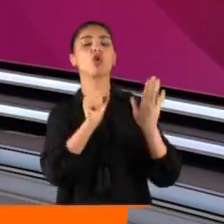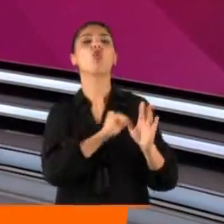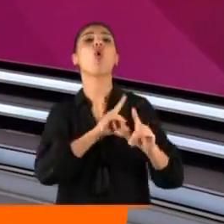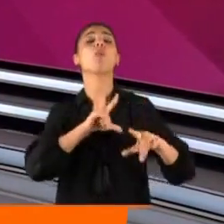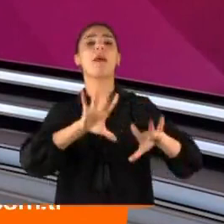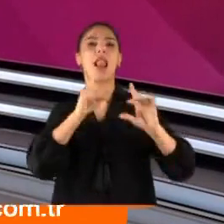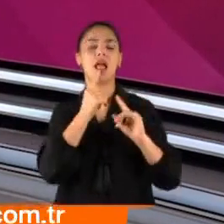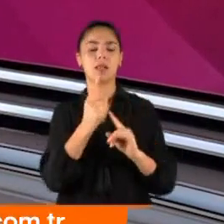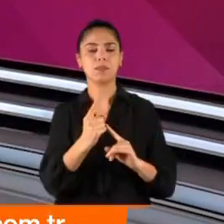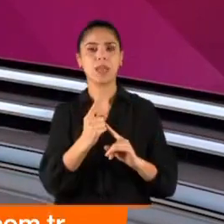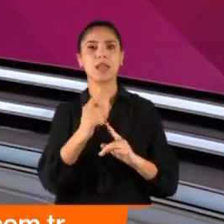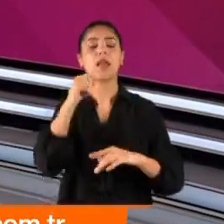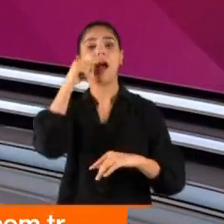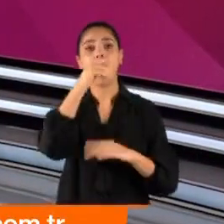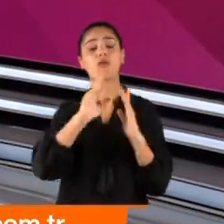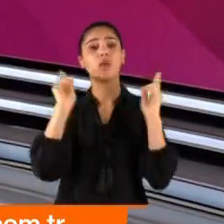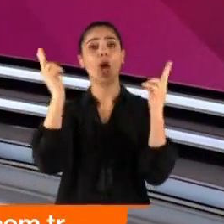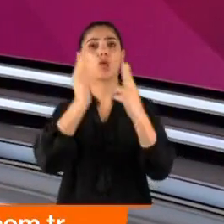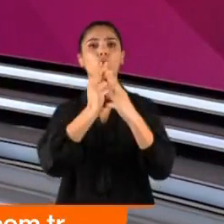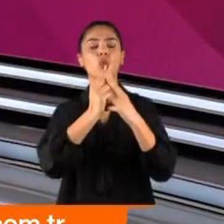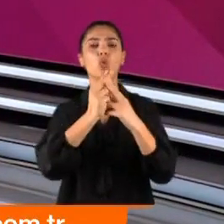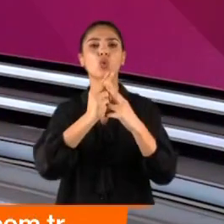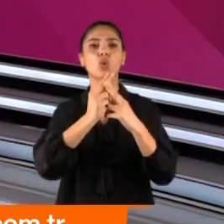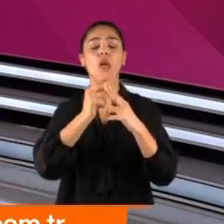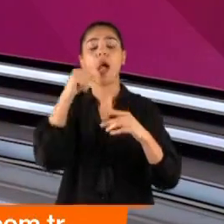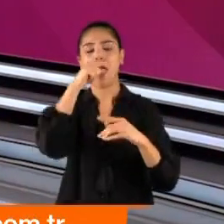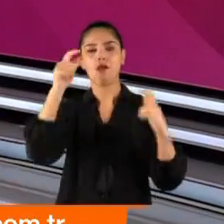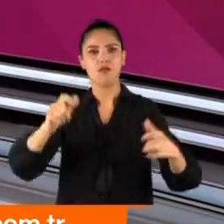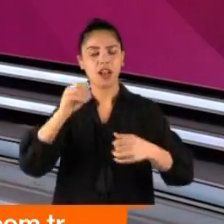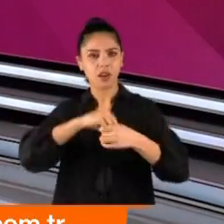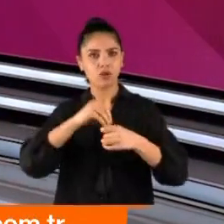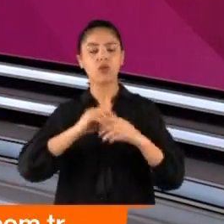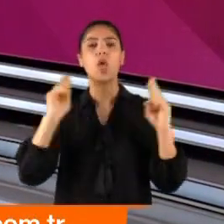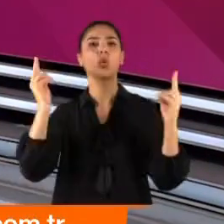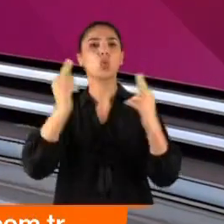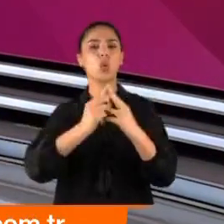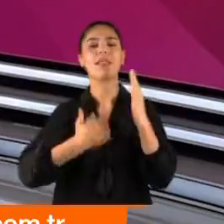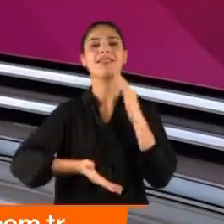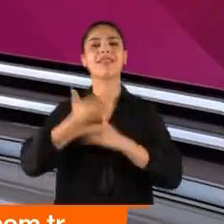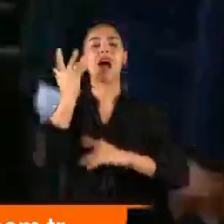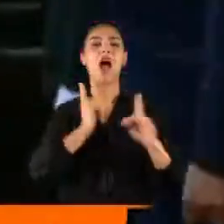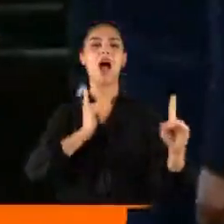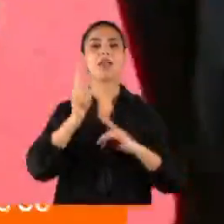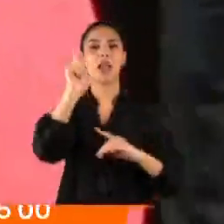dedi. Afrika'dan dünyaya daha adil bir dünya mümkün mesajı da verdi Cumhurbaşkanı.